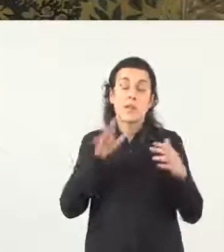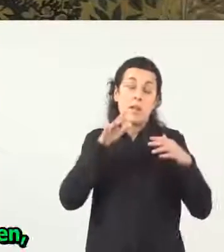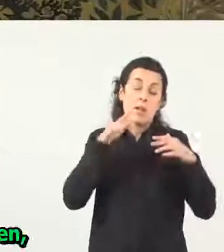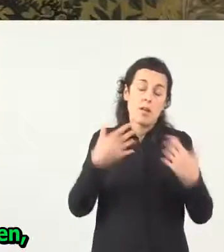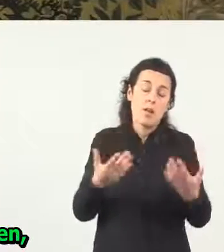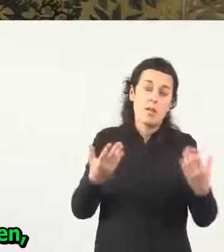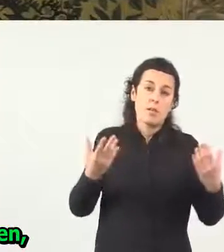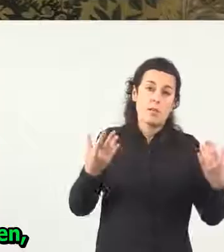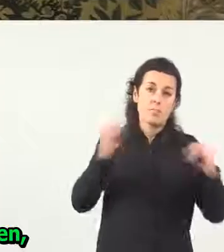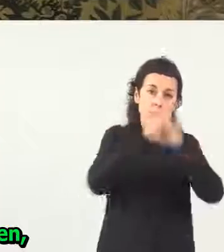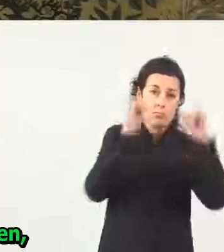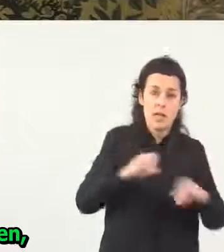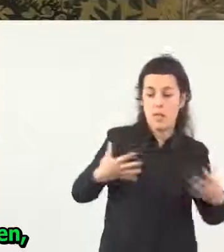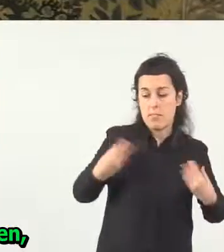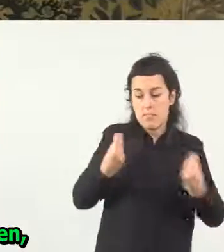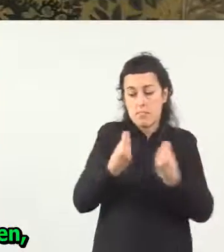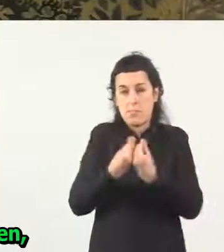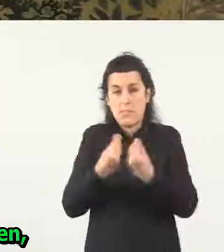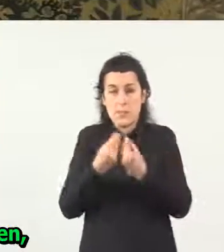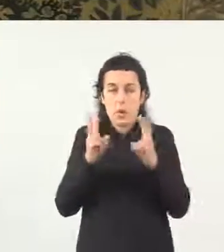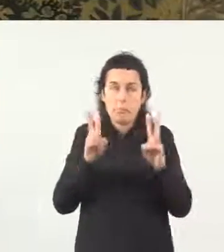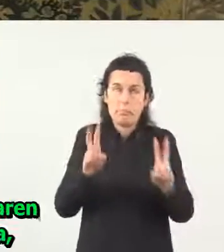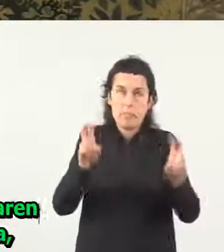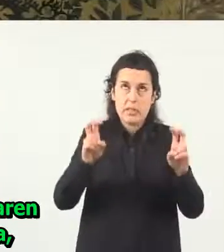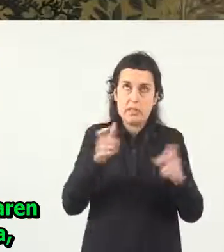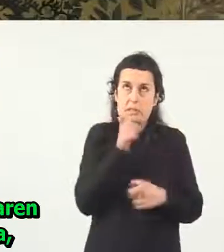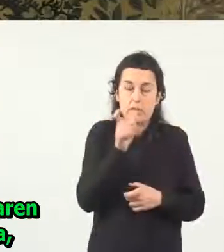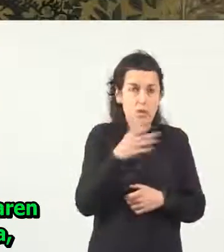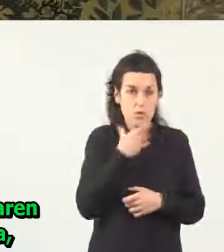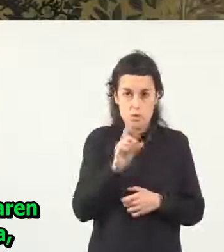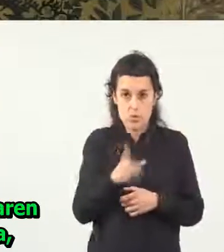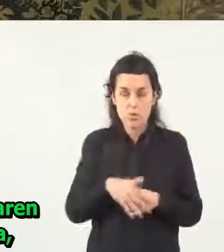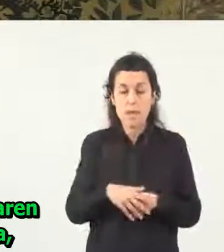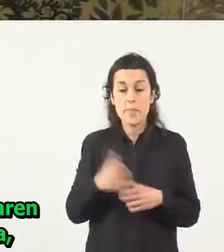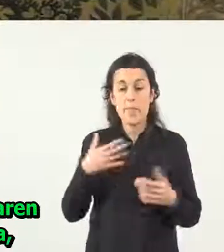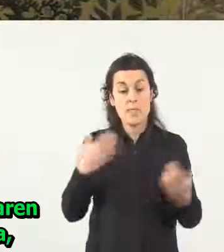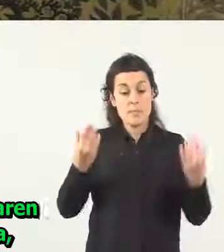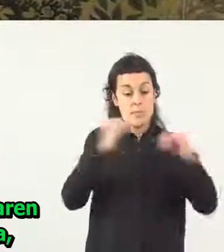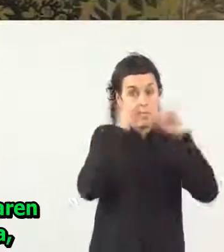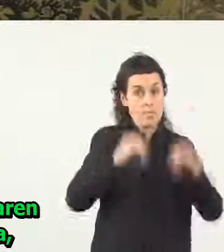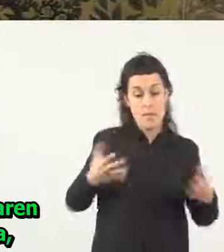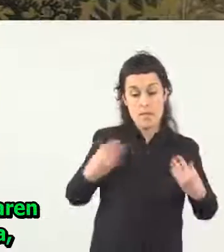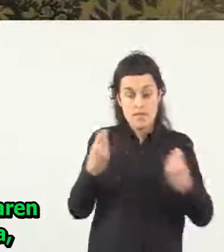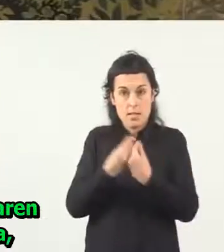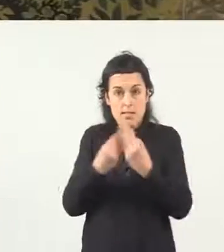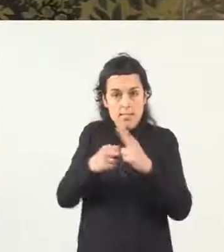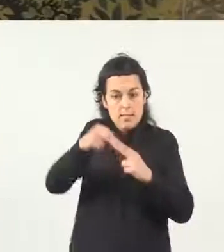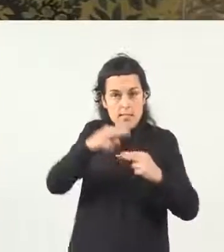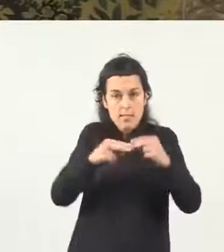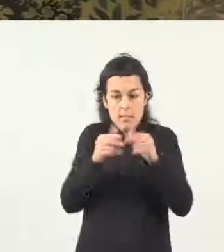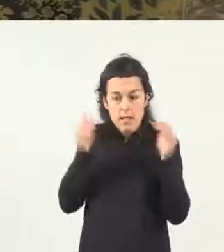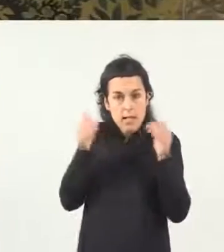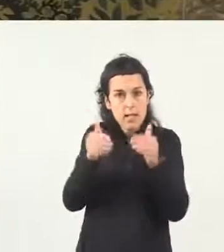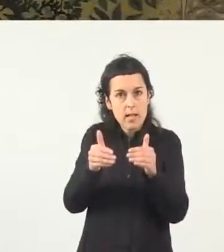bizikidetza komilen artean, zen niri izen hori ezaita ezko gustatzen, baina bueno, bakia eta bizikidetzaren eraikuntzaren inguruan daukagun arlori